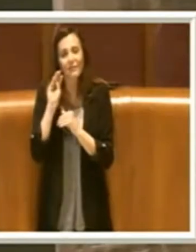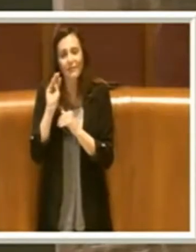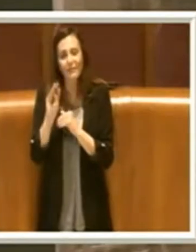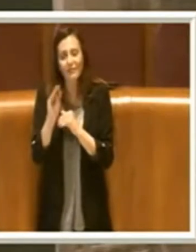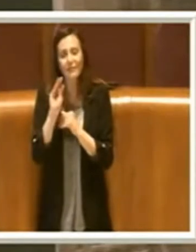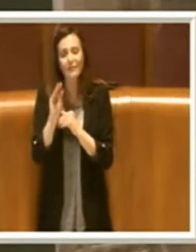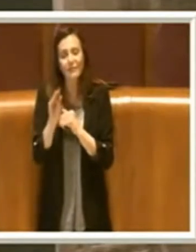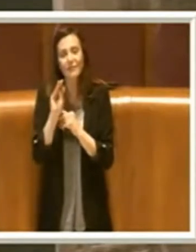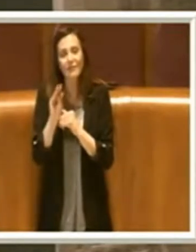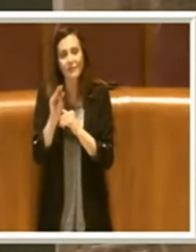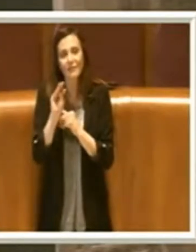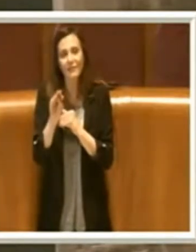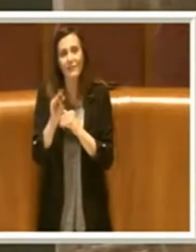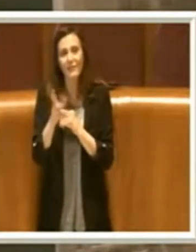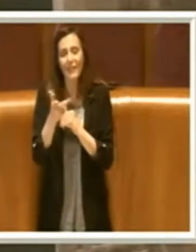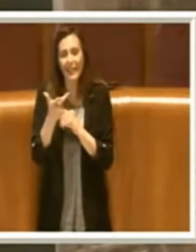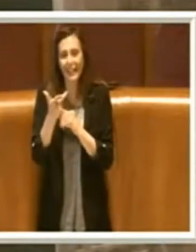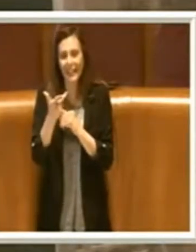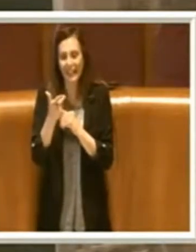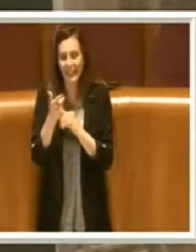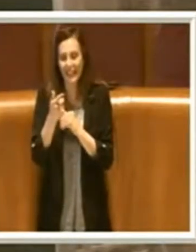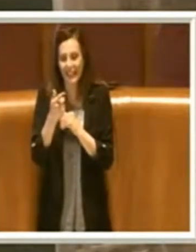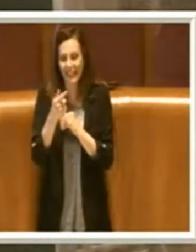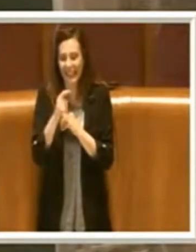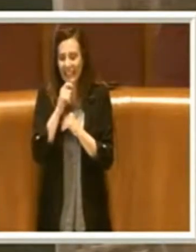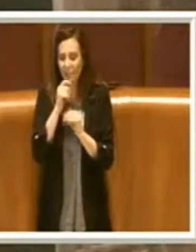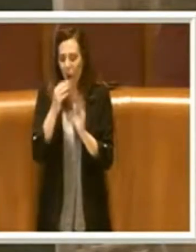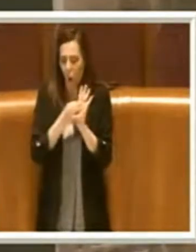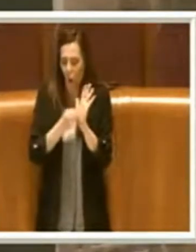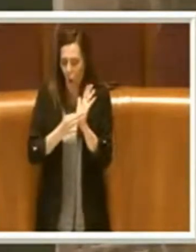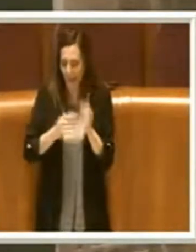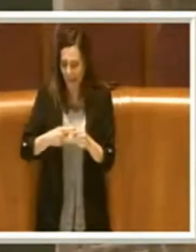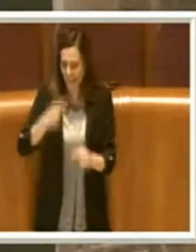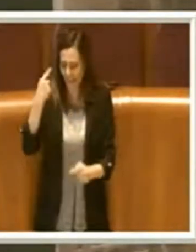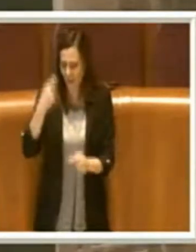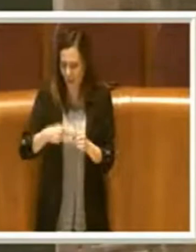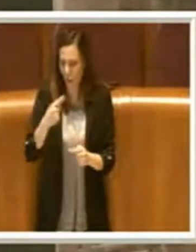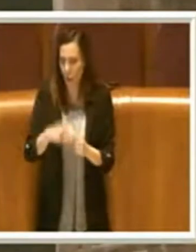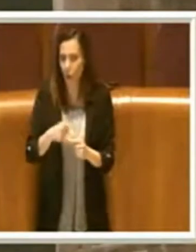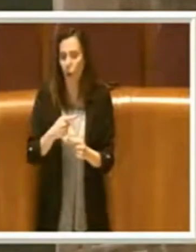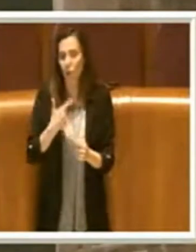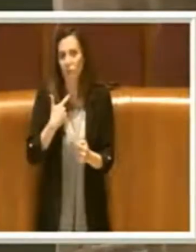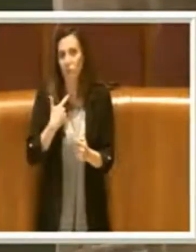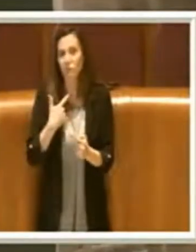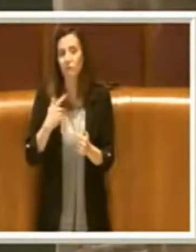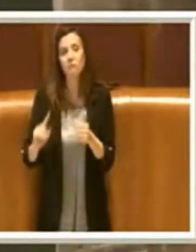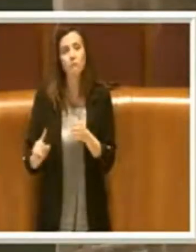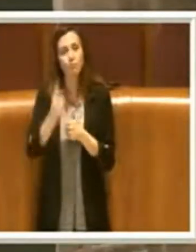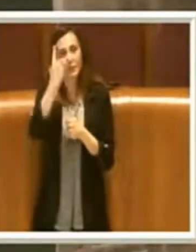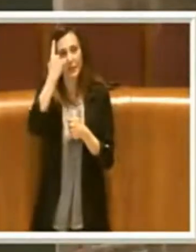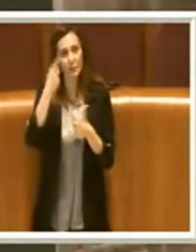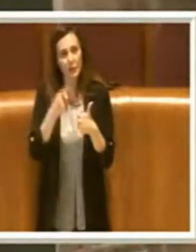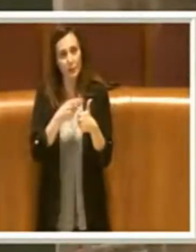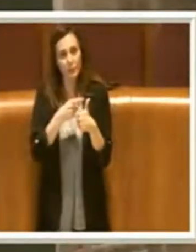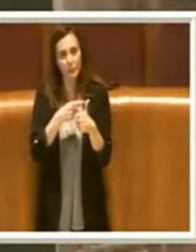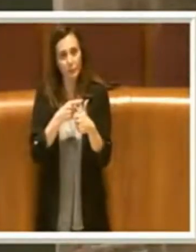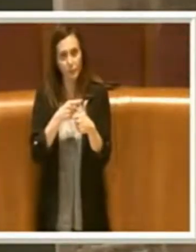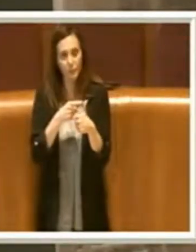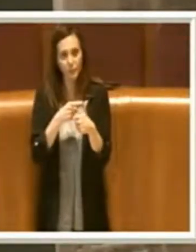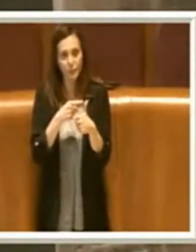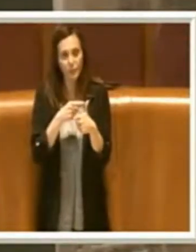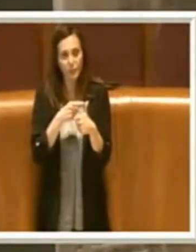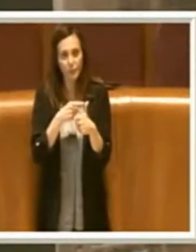nei dispositivi dei nostri ordini del giorno delle cose molto importanti prima fra tutte quella di